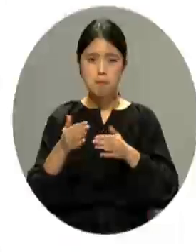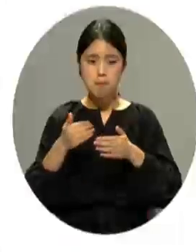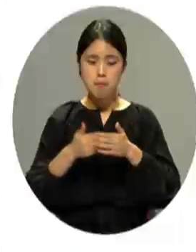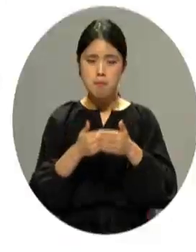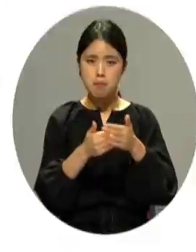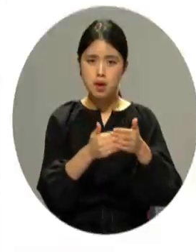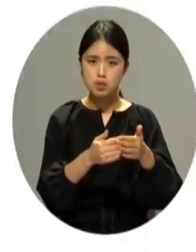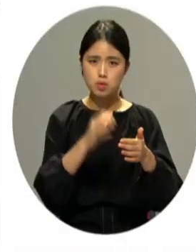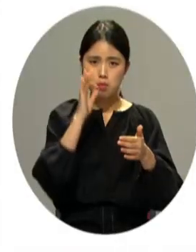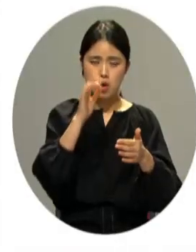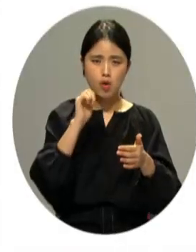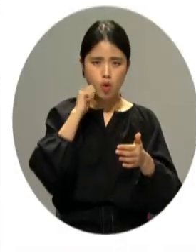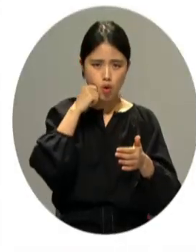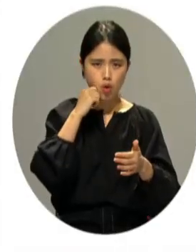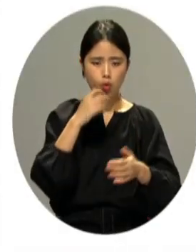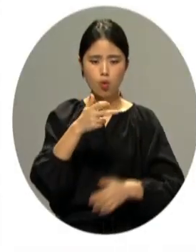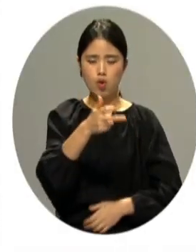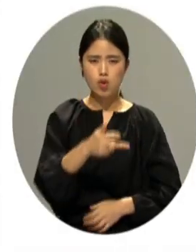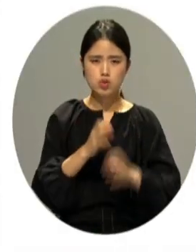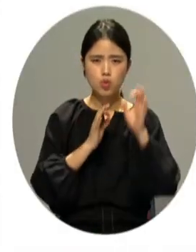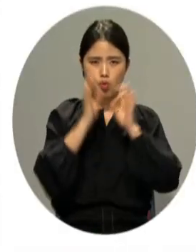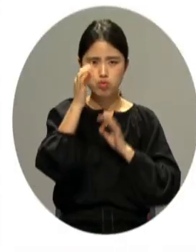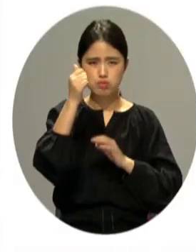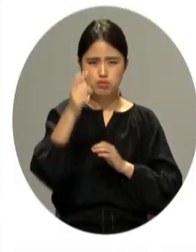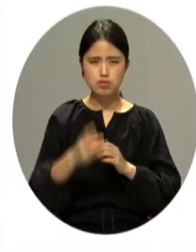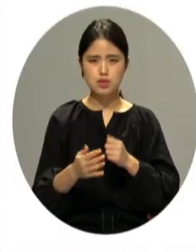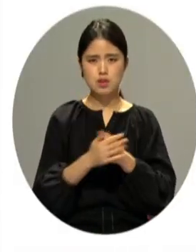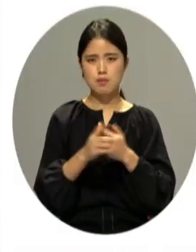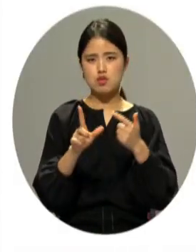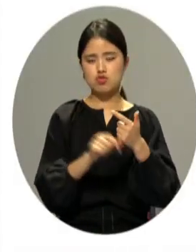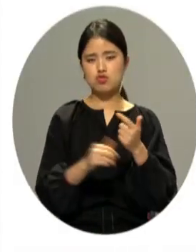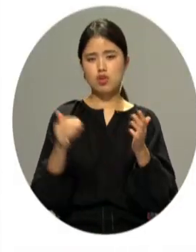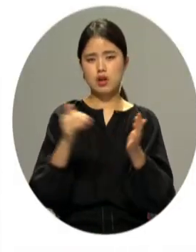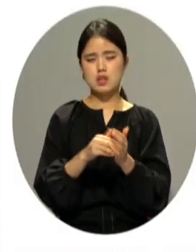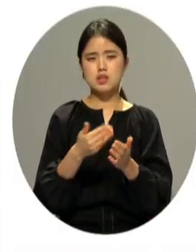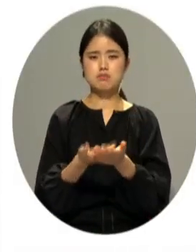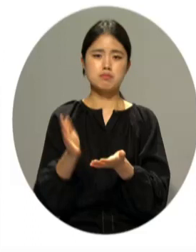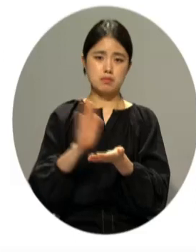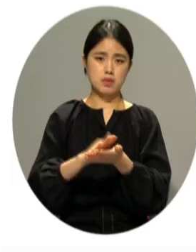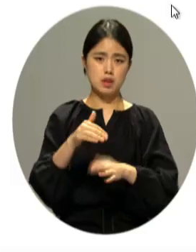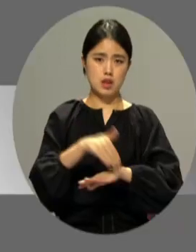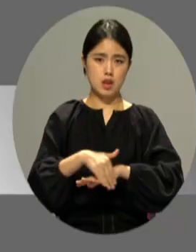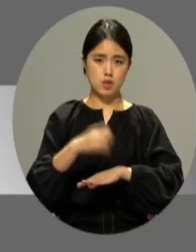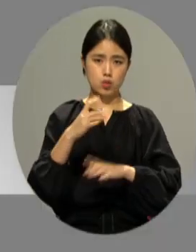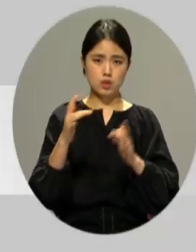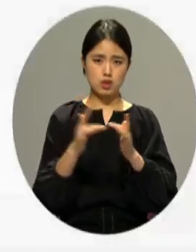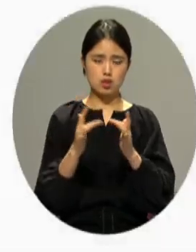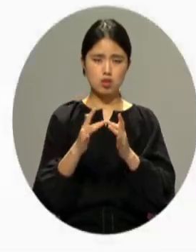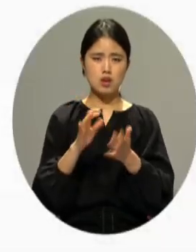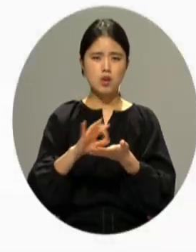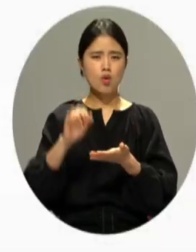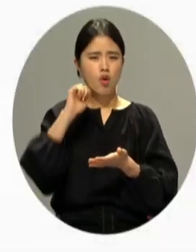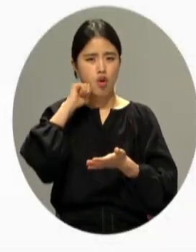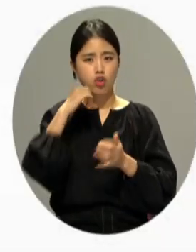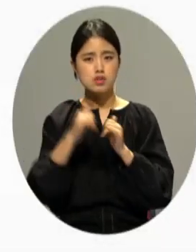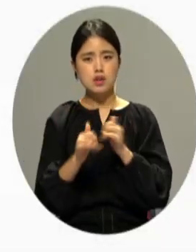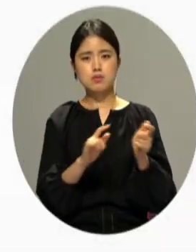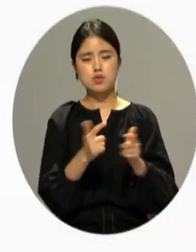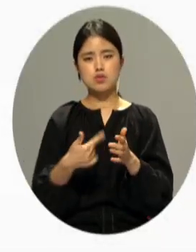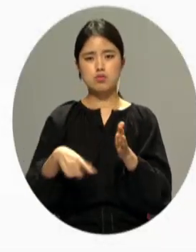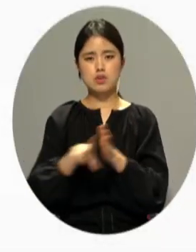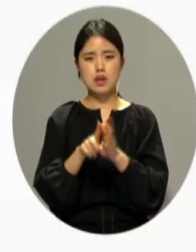결제 오류 등의 민원이 잦다며 6월까지 시스템을 정비하기로 했습니다 또 인터넷 이용이 어려운 기부자들을 위한